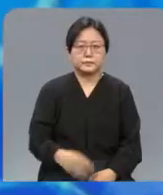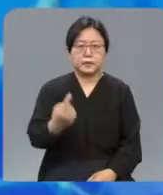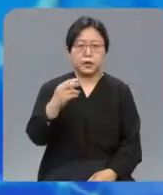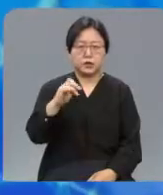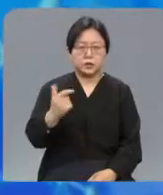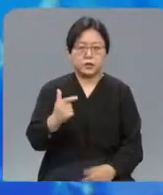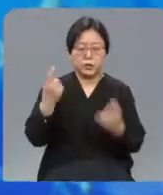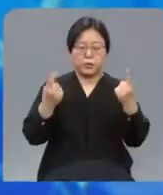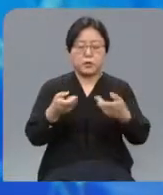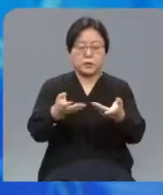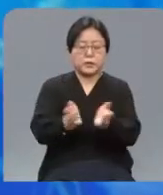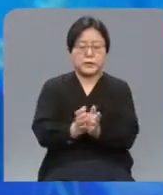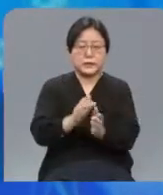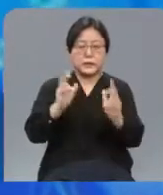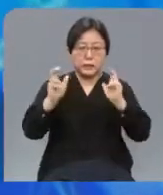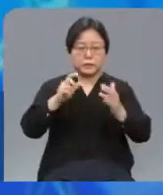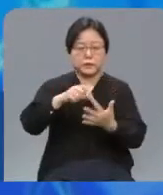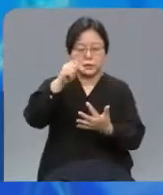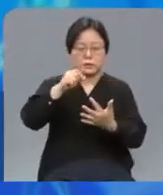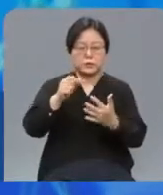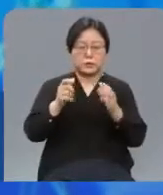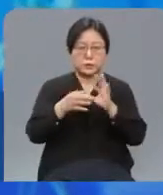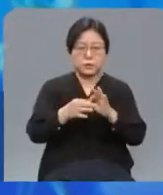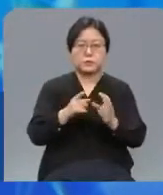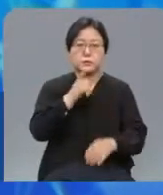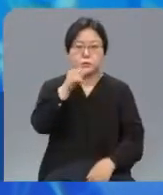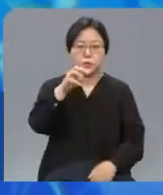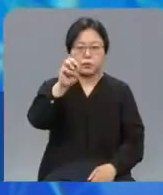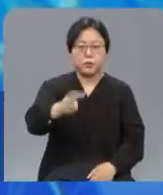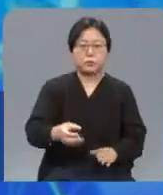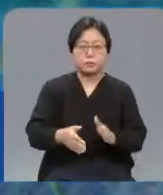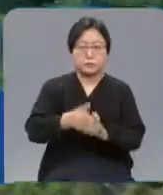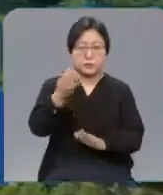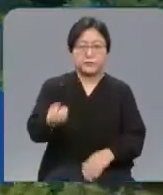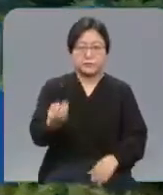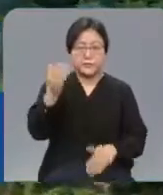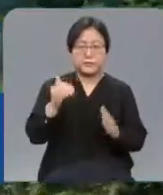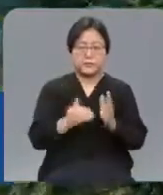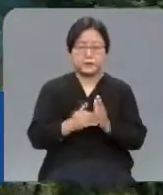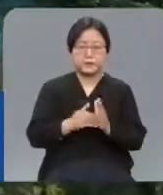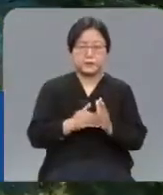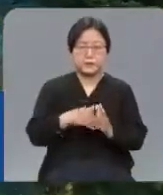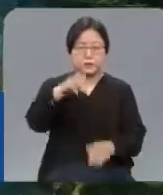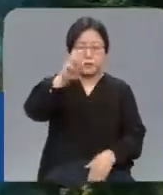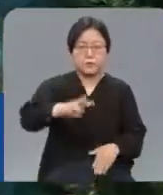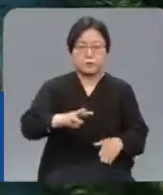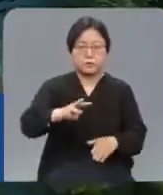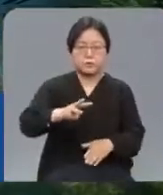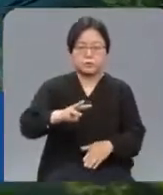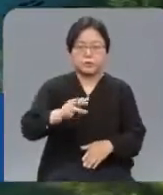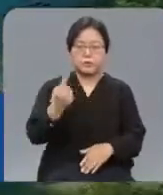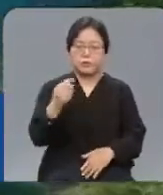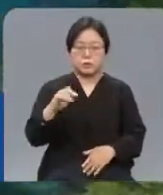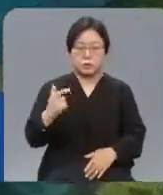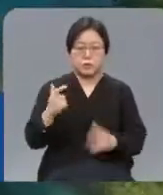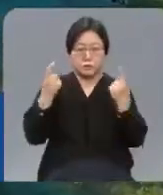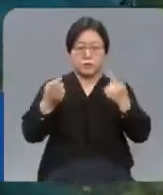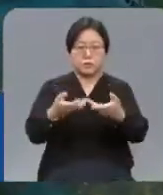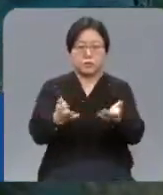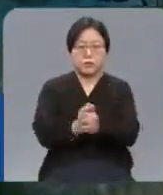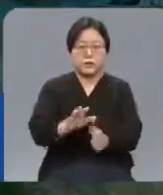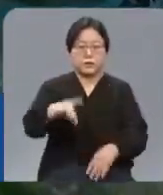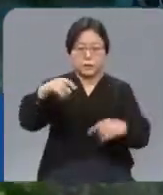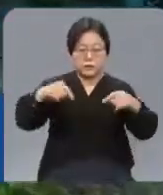어등산 관광단지 사업자 선정 관련 소송에서 광주시가 승소해 씁니다 광주시는 어등산 광공 전지 사업에